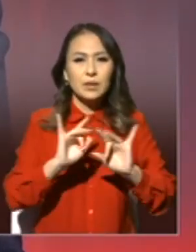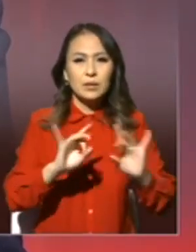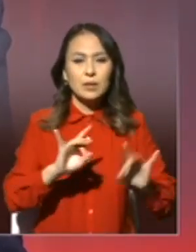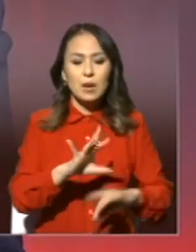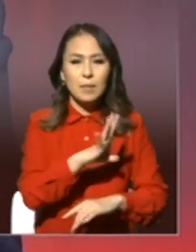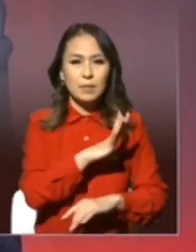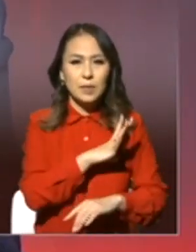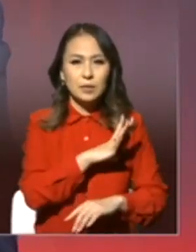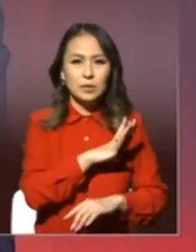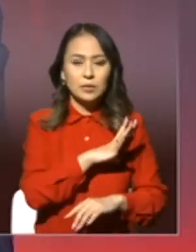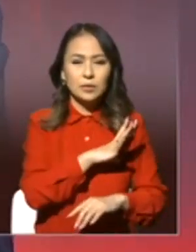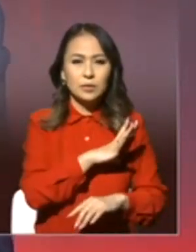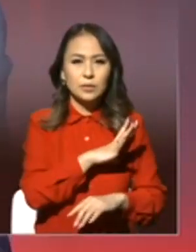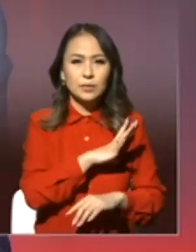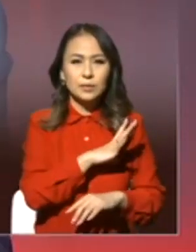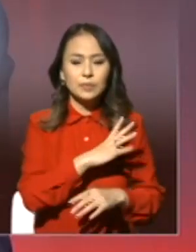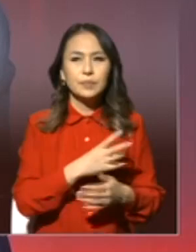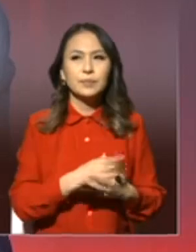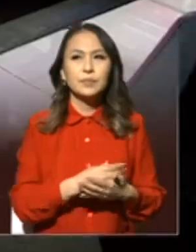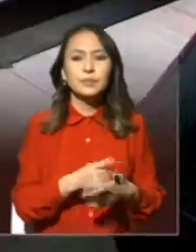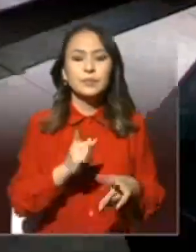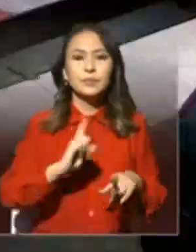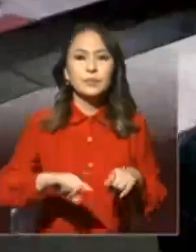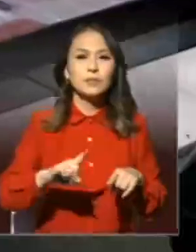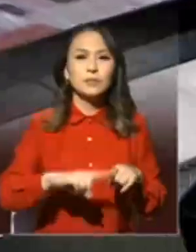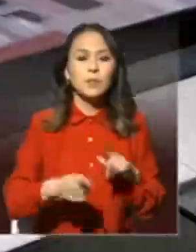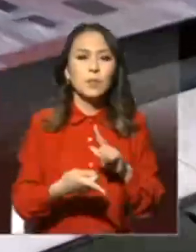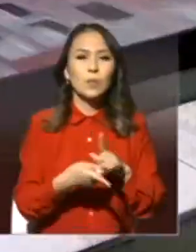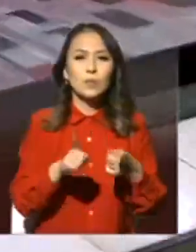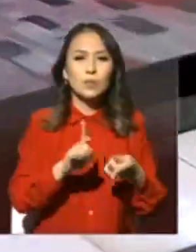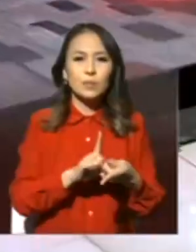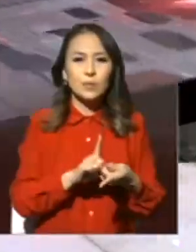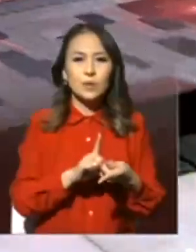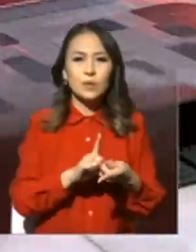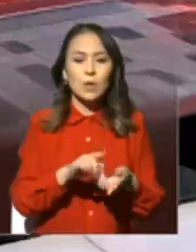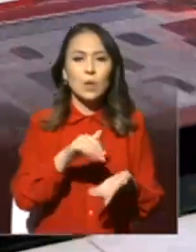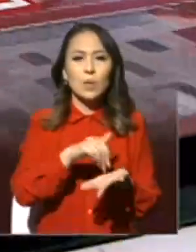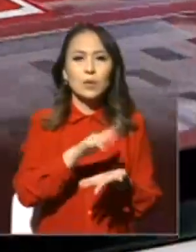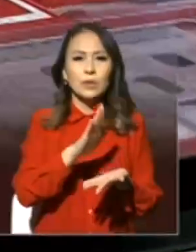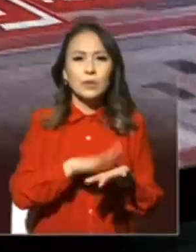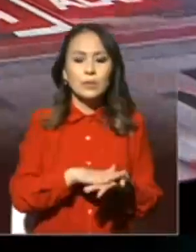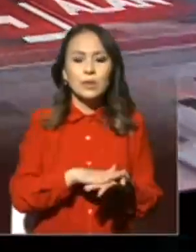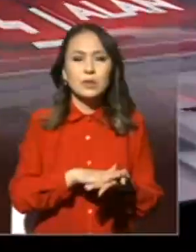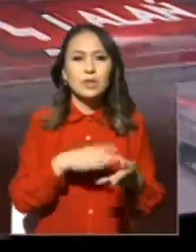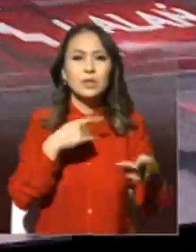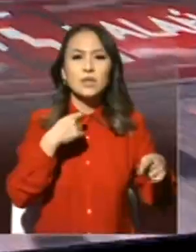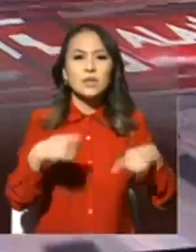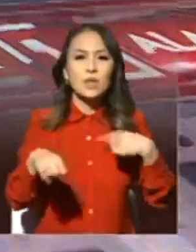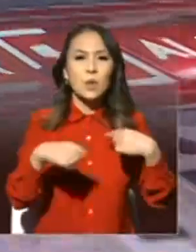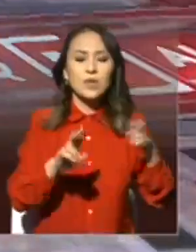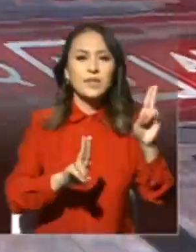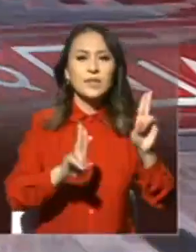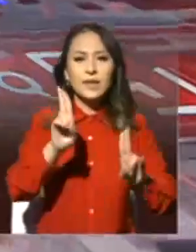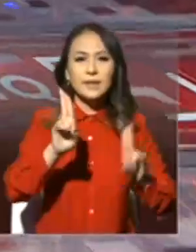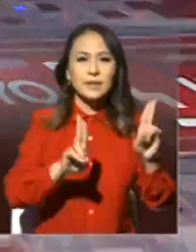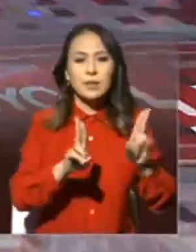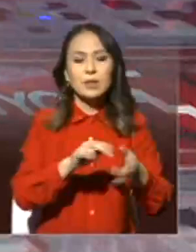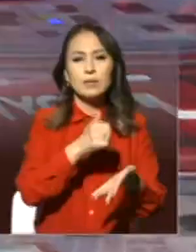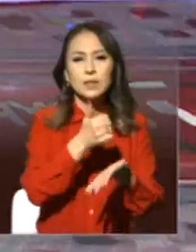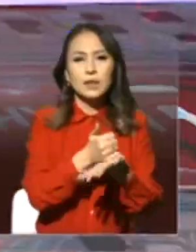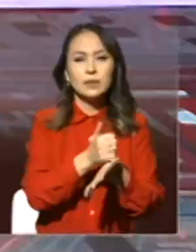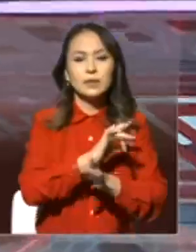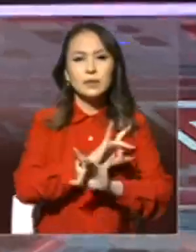болып тұр. Көтерме тек ағымдағы мынау өзгерістерді көтерме сауда өзінің жаңағы стратегиясымен басып